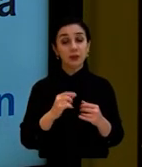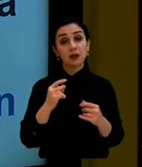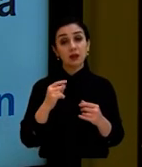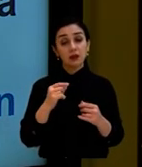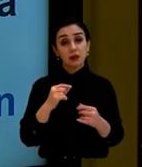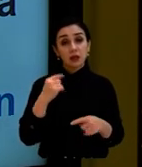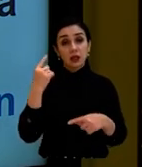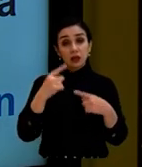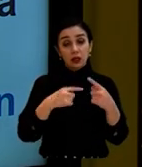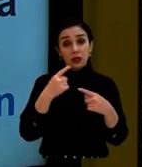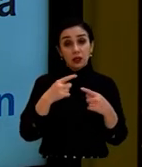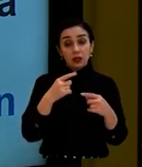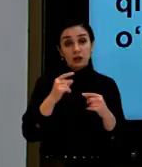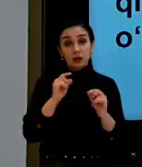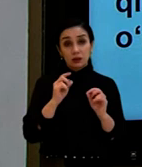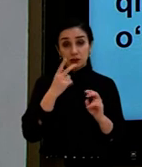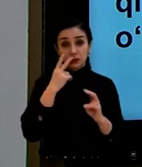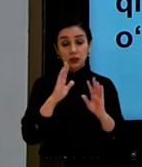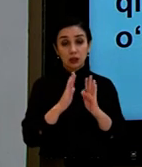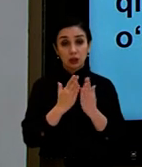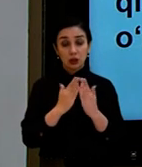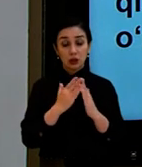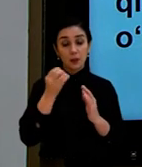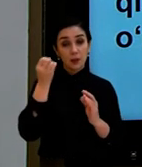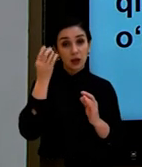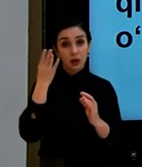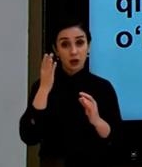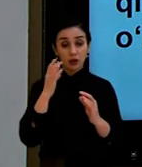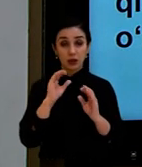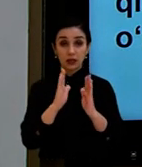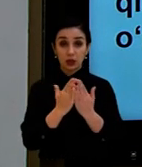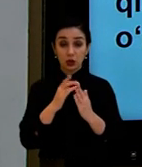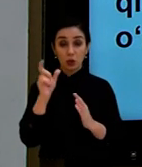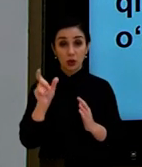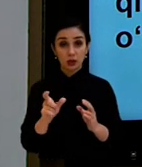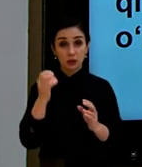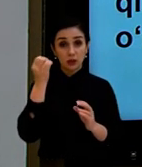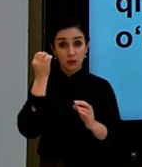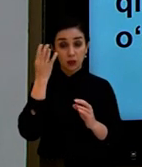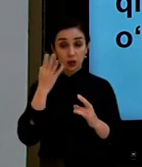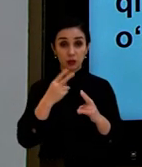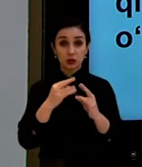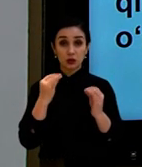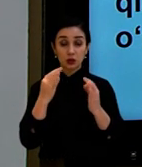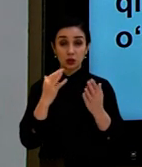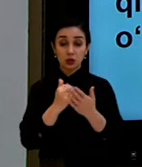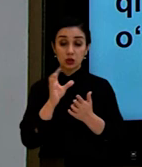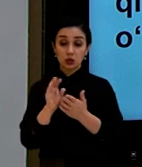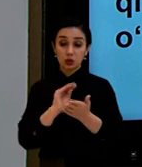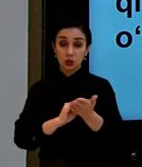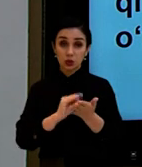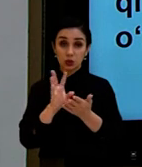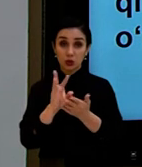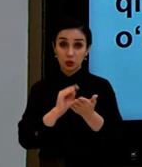hikmatga e'tiborimizni qaratamiz. Kitob odamni bilag'on, suhbat topqir qiladi. Yozib olish odati esa